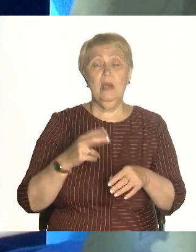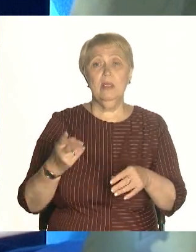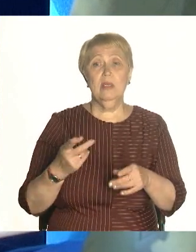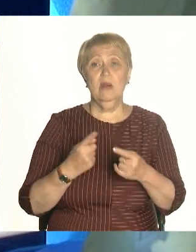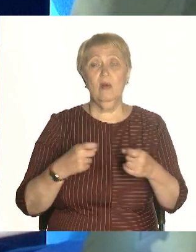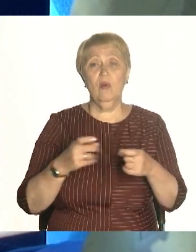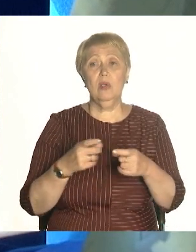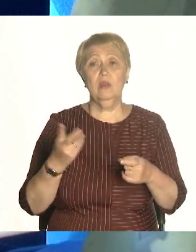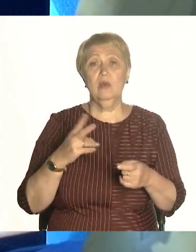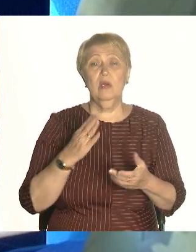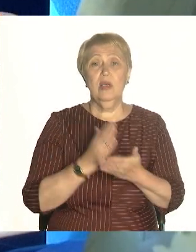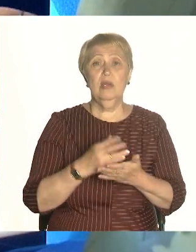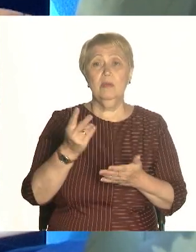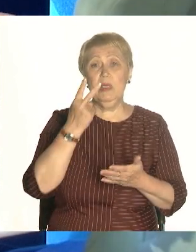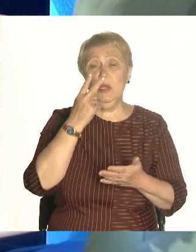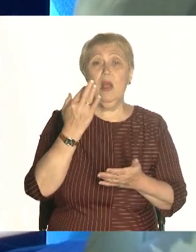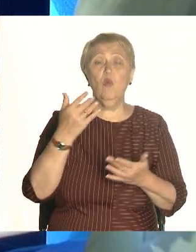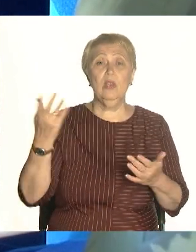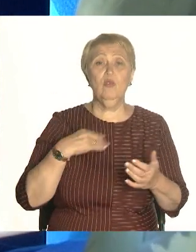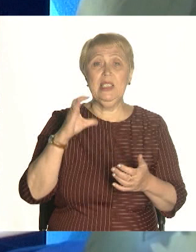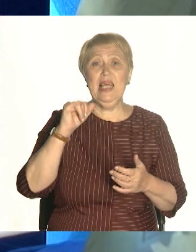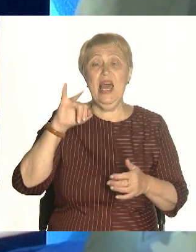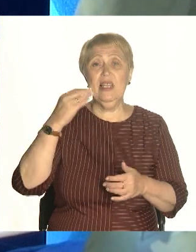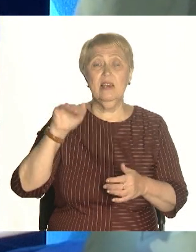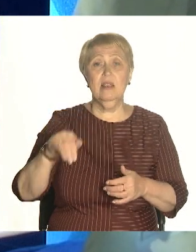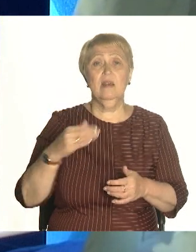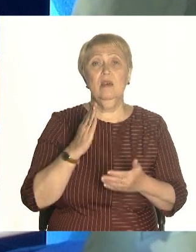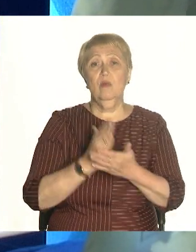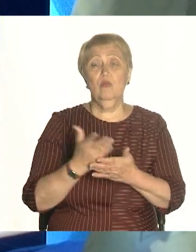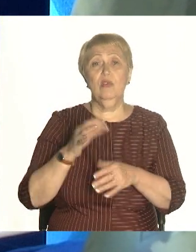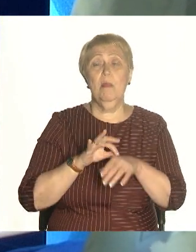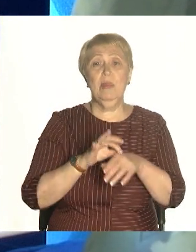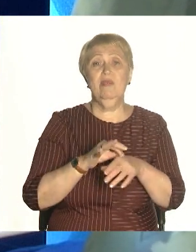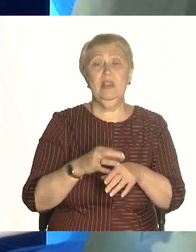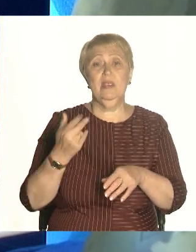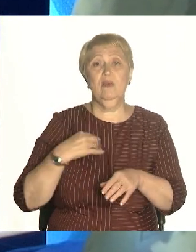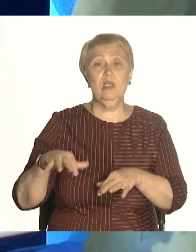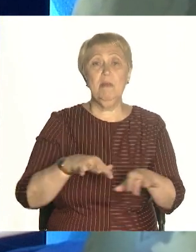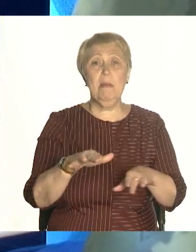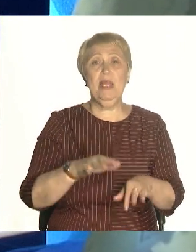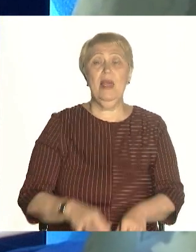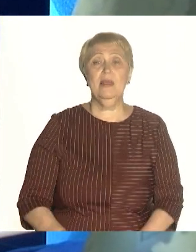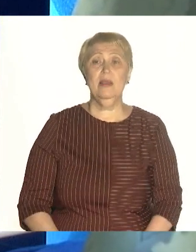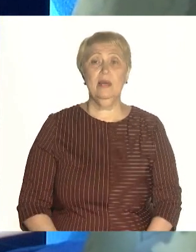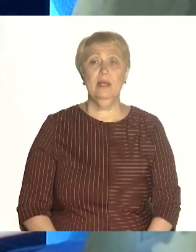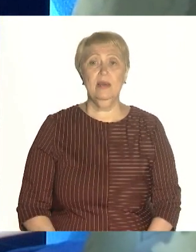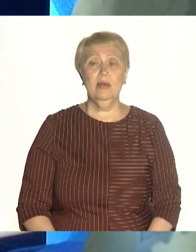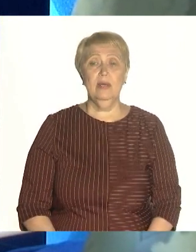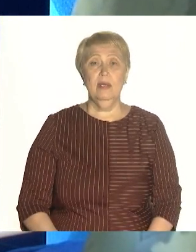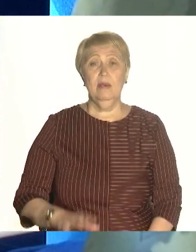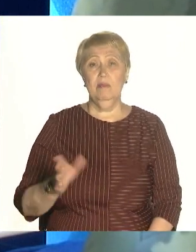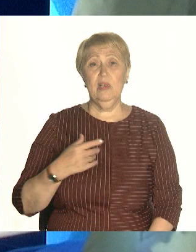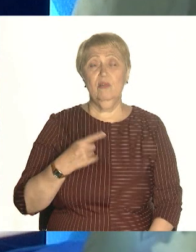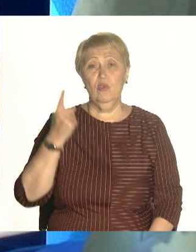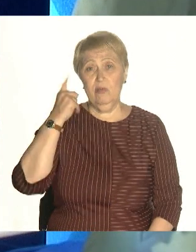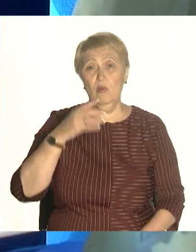на то, что там какой-то сайт, да, либо какой-то там номер телефона, в любом случае будут проводиться проверочные мероприятия. Прекрасно мы все понимаем, что